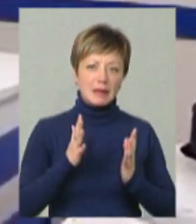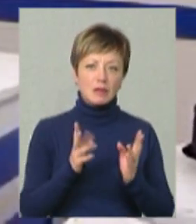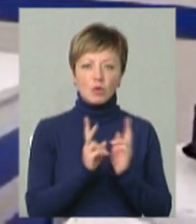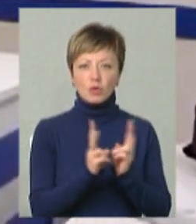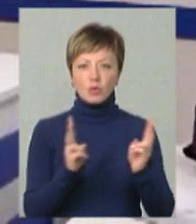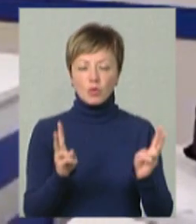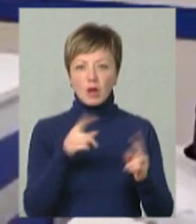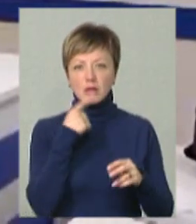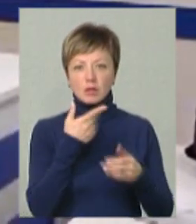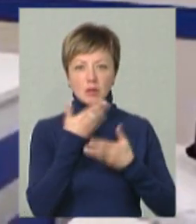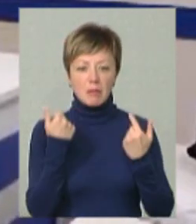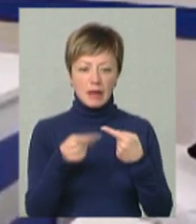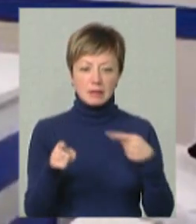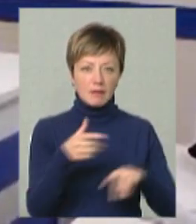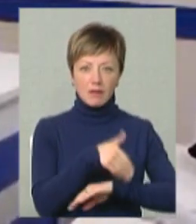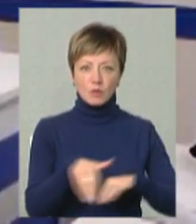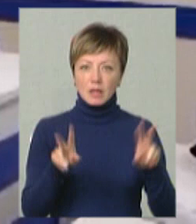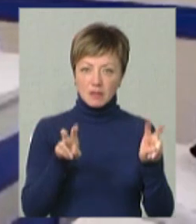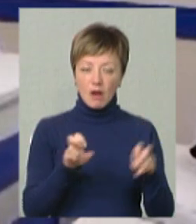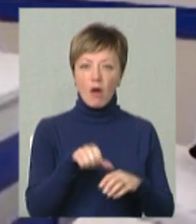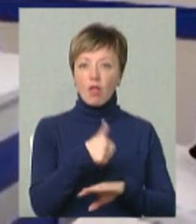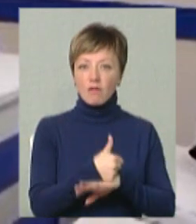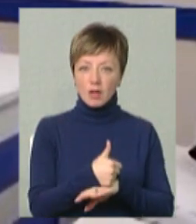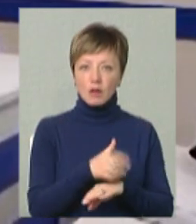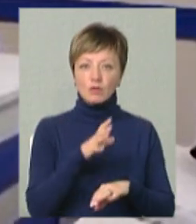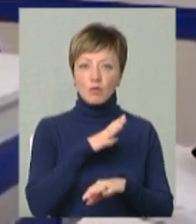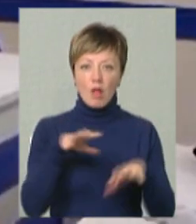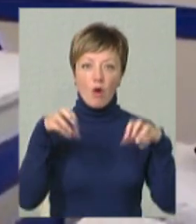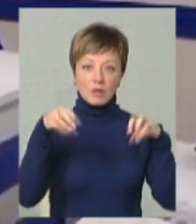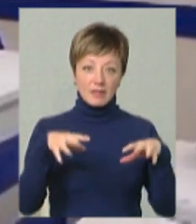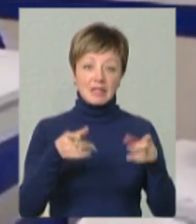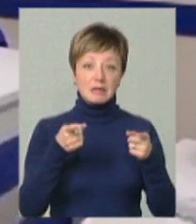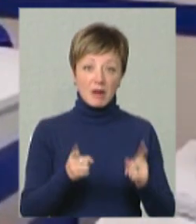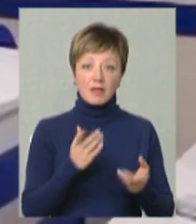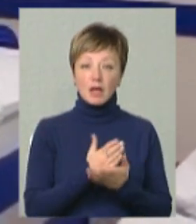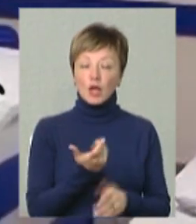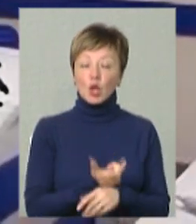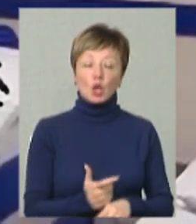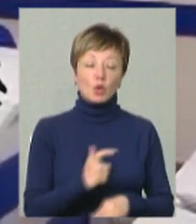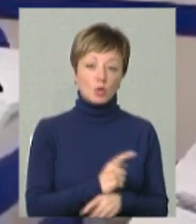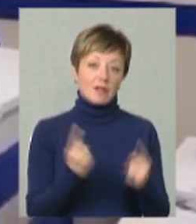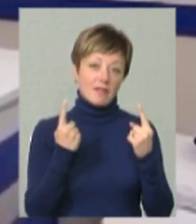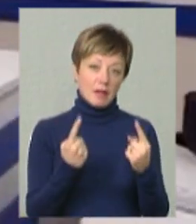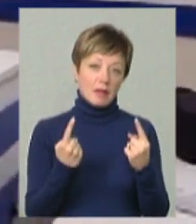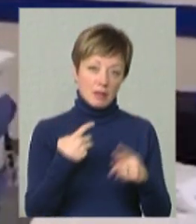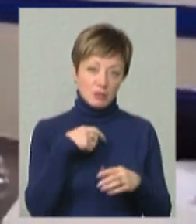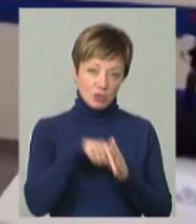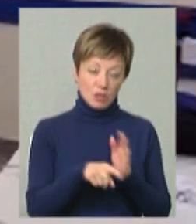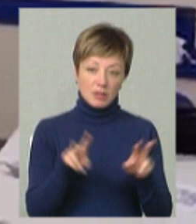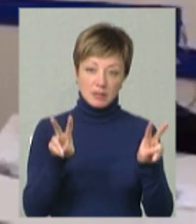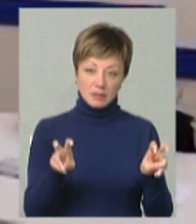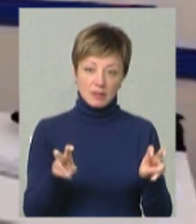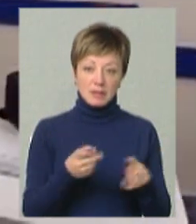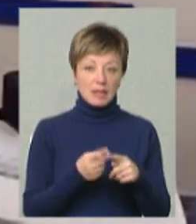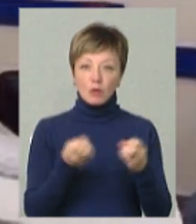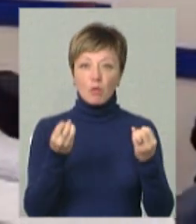хто казав, що немає різниці, як вулиця називається, головне, щоб вона освітлена була. Насправді є дуже велика різниця, як вона називається. Топоніміка – це